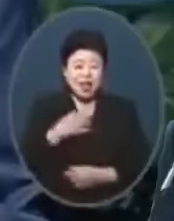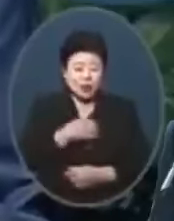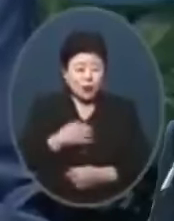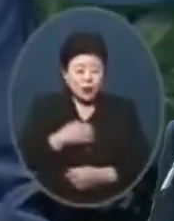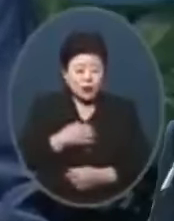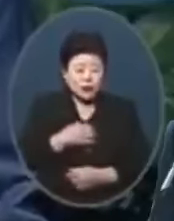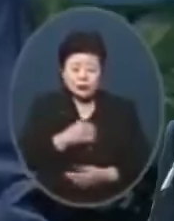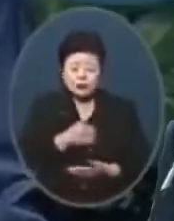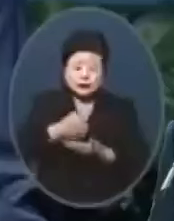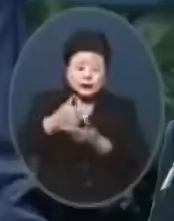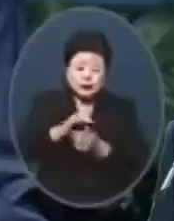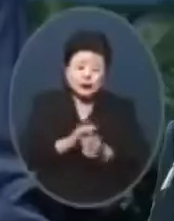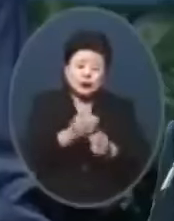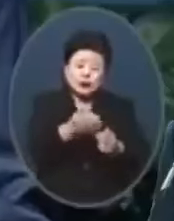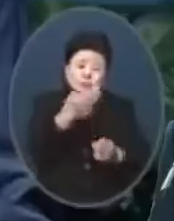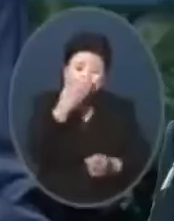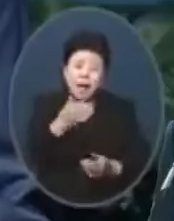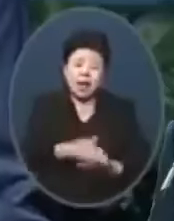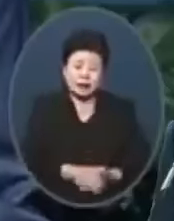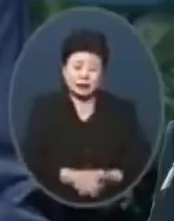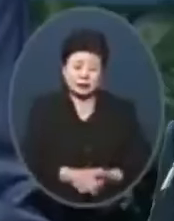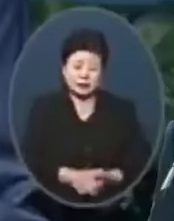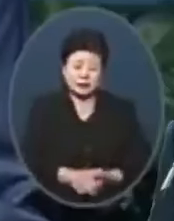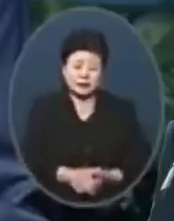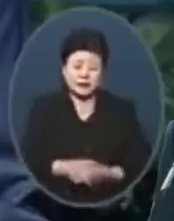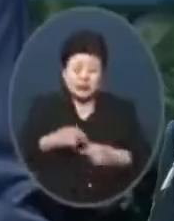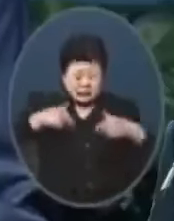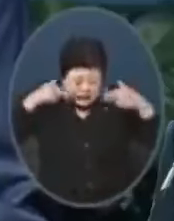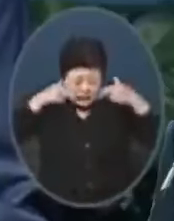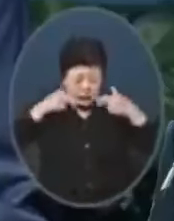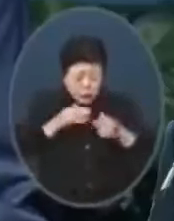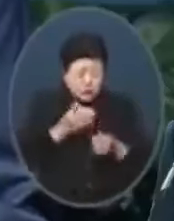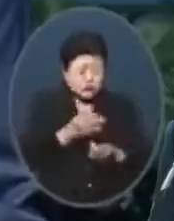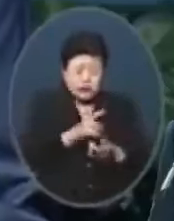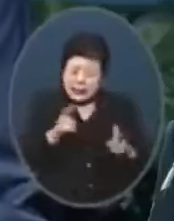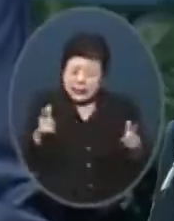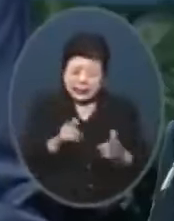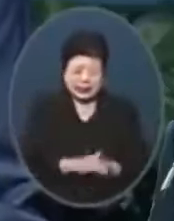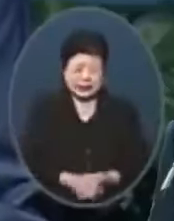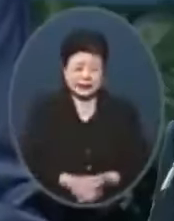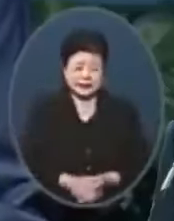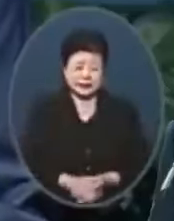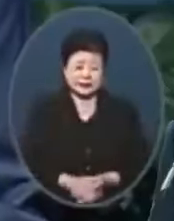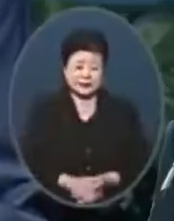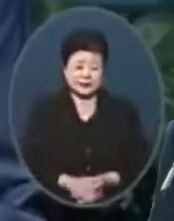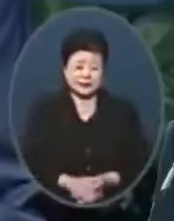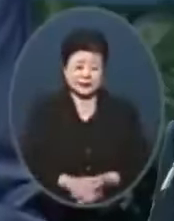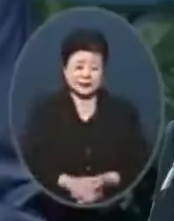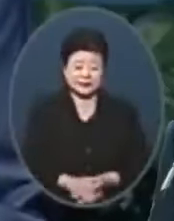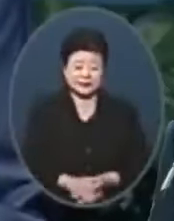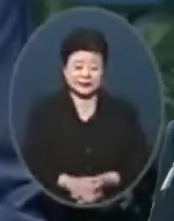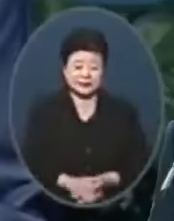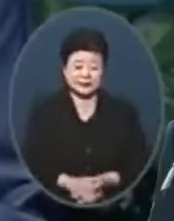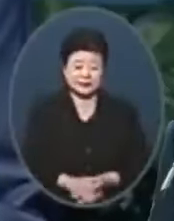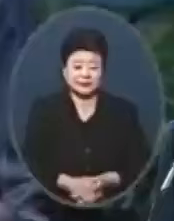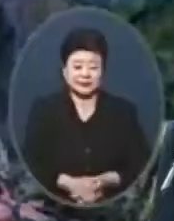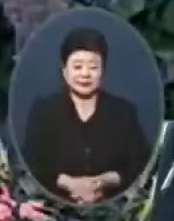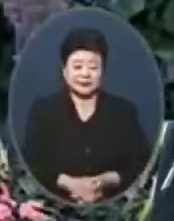괴로웠던 분이 우리에게 위로를 해주지 즐거웠던 분이 우리를 위로해 줄 수 없는 것입니다.